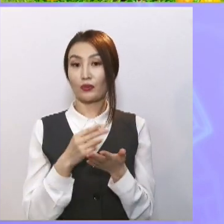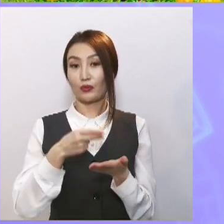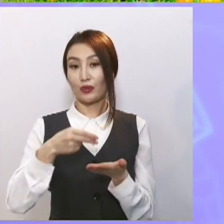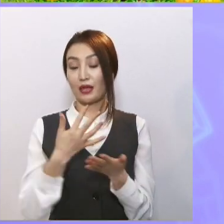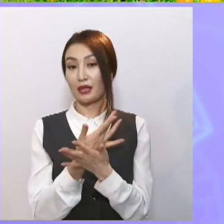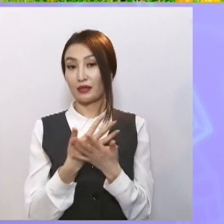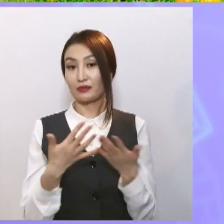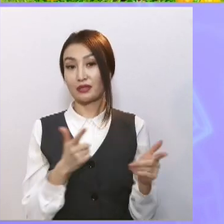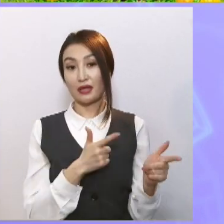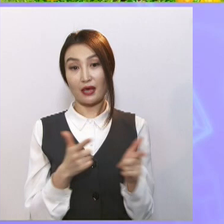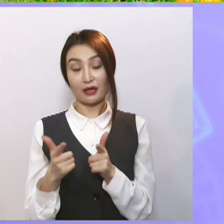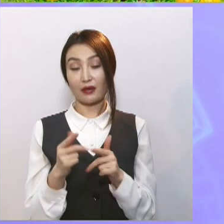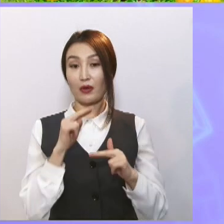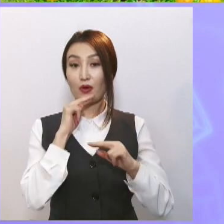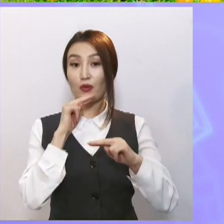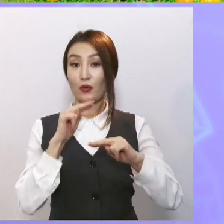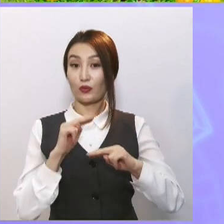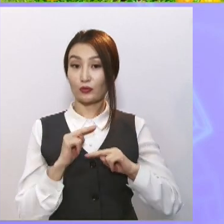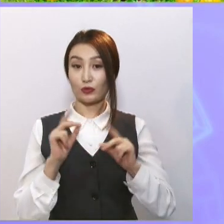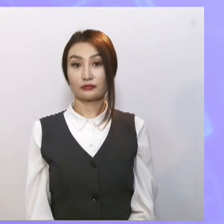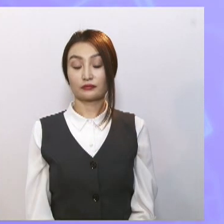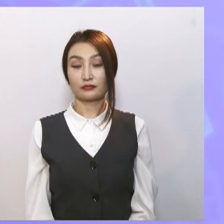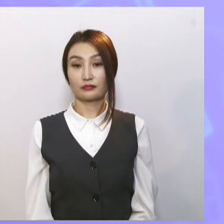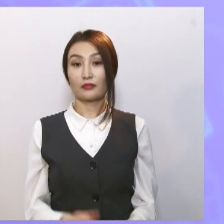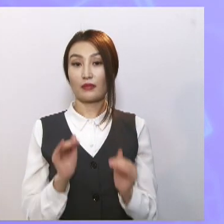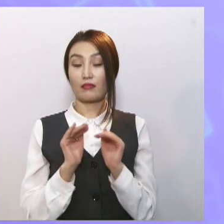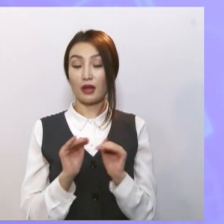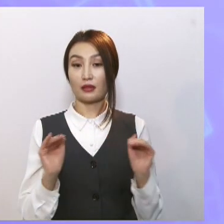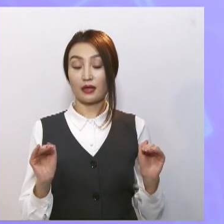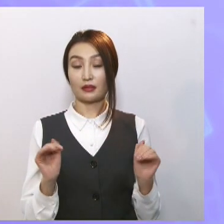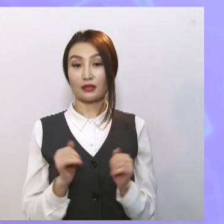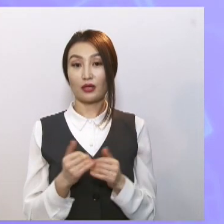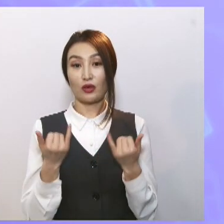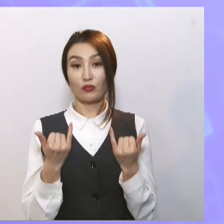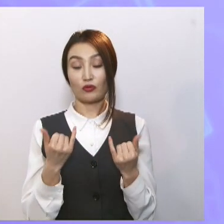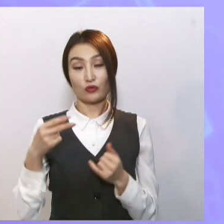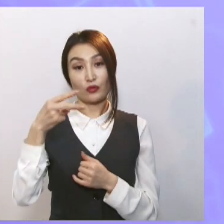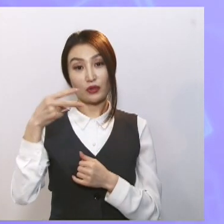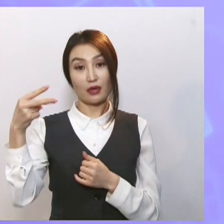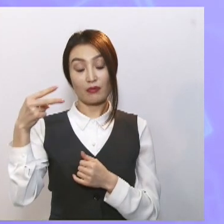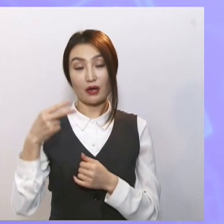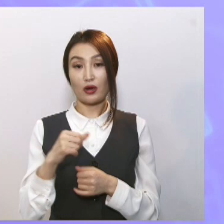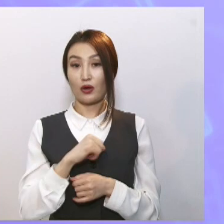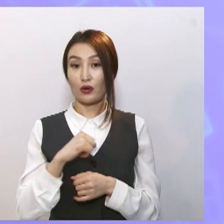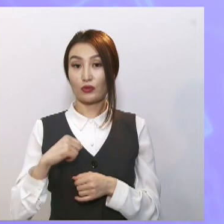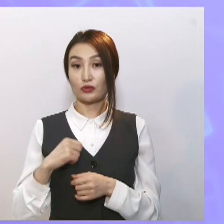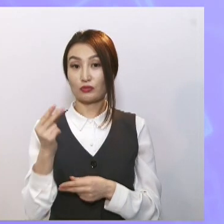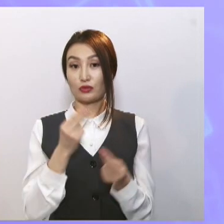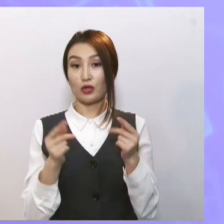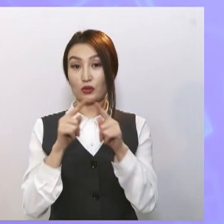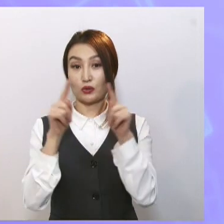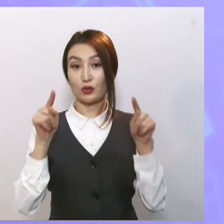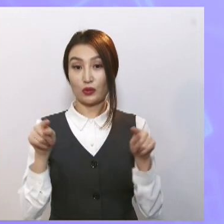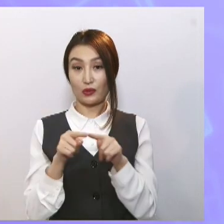даярдап, көңүл буруп отурабыз. Балдар, бүгүнкү тема өзүбүз